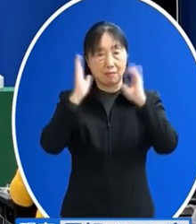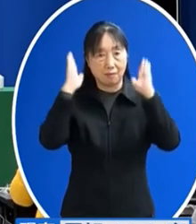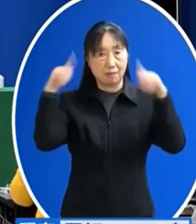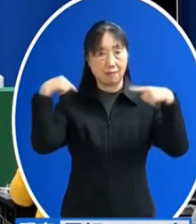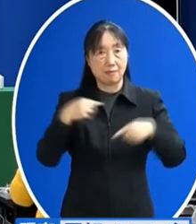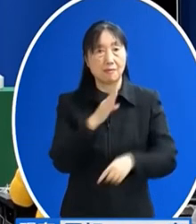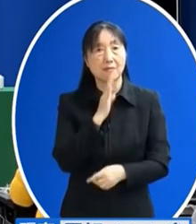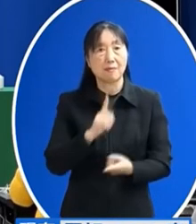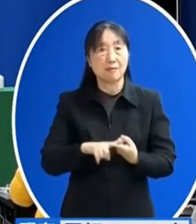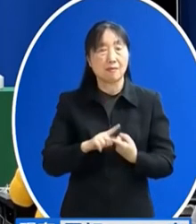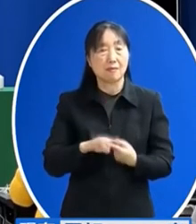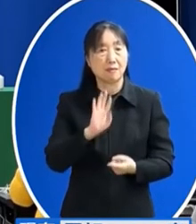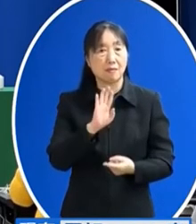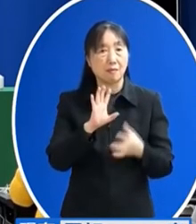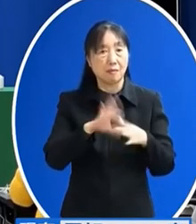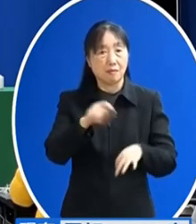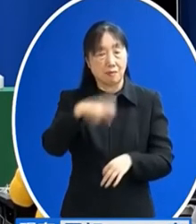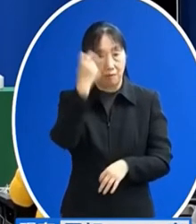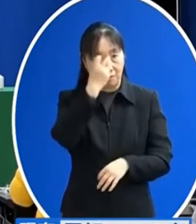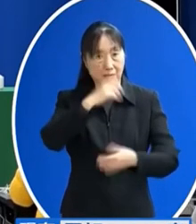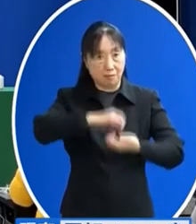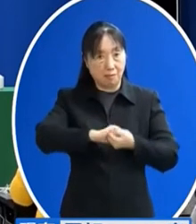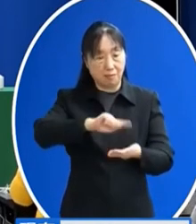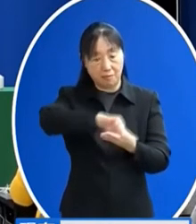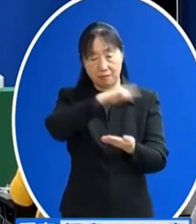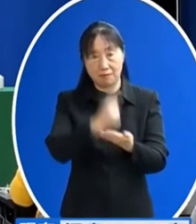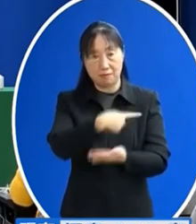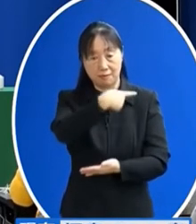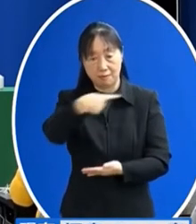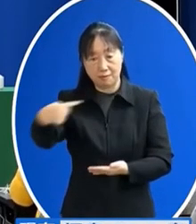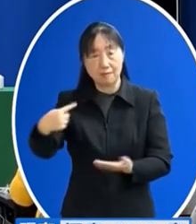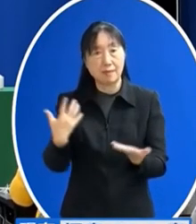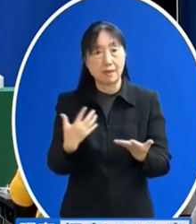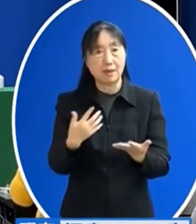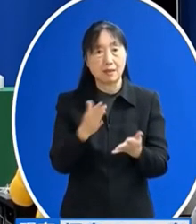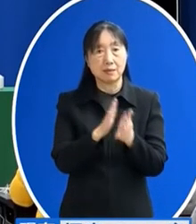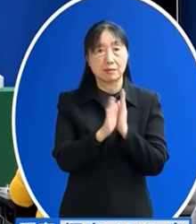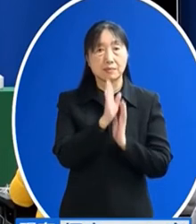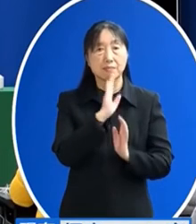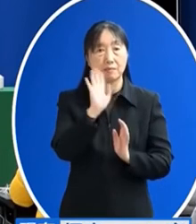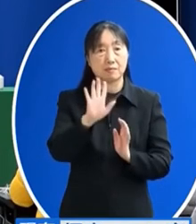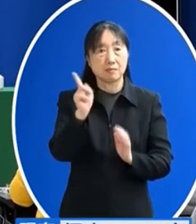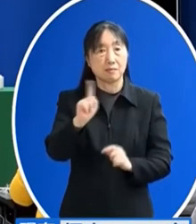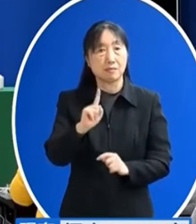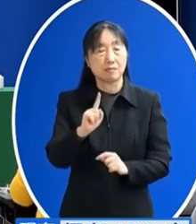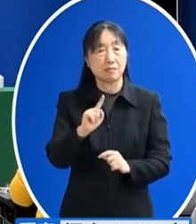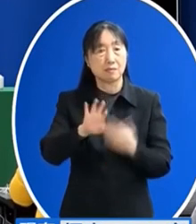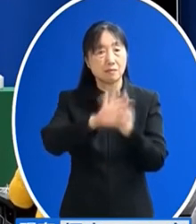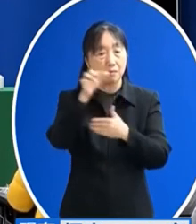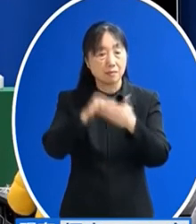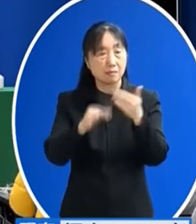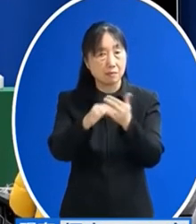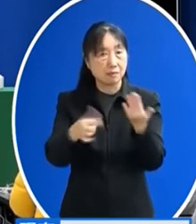这些检验的人都要全部是阴性，或者是还有什么其他的这个观察标准，